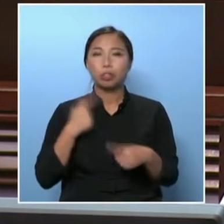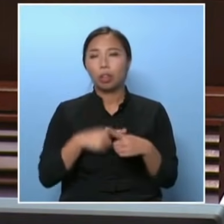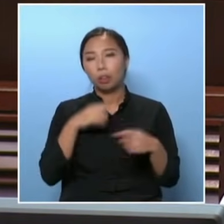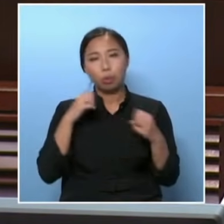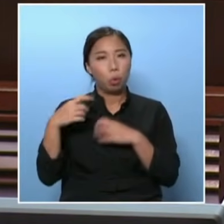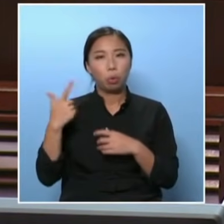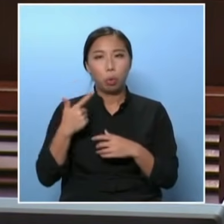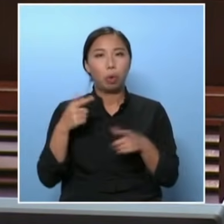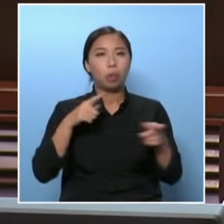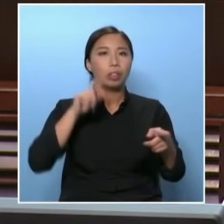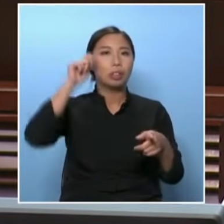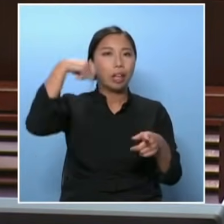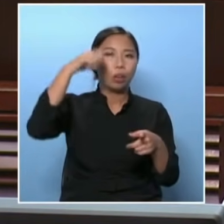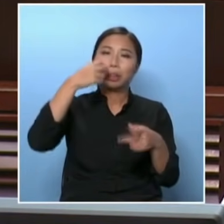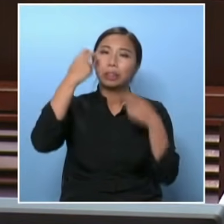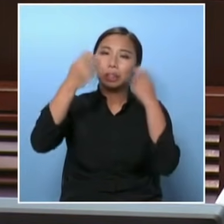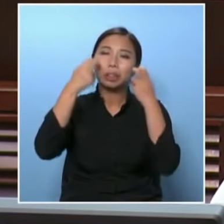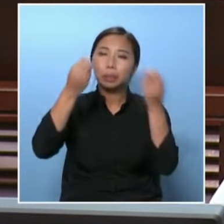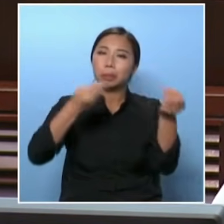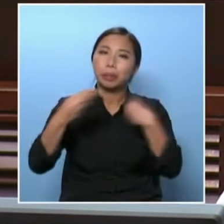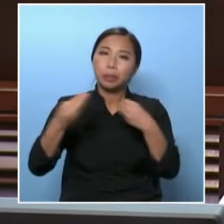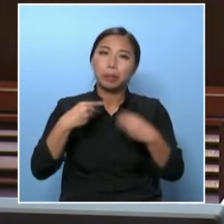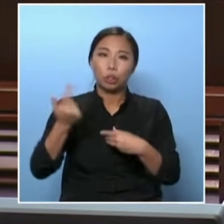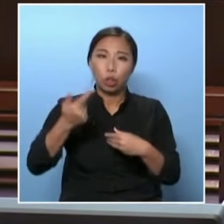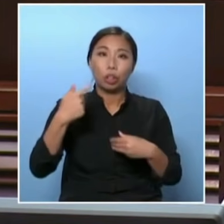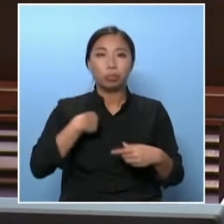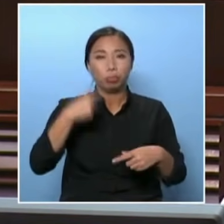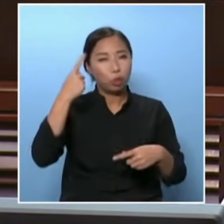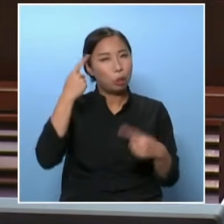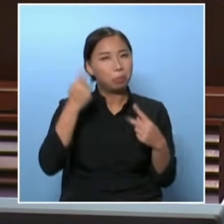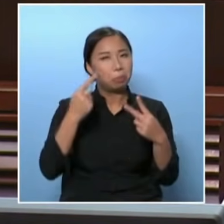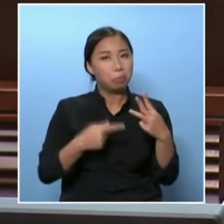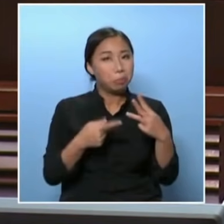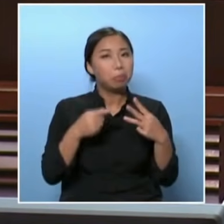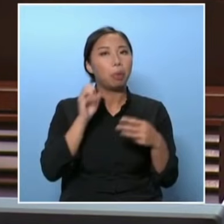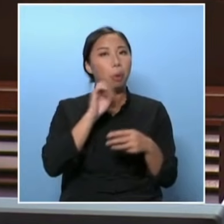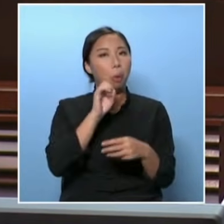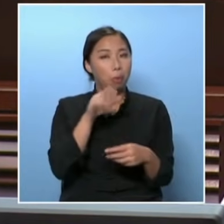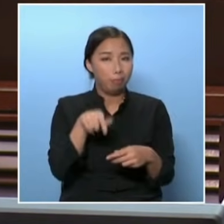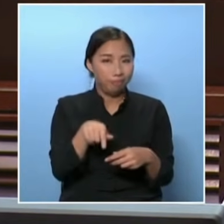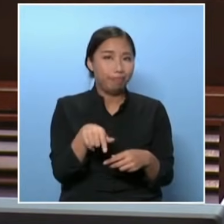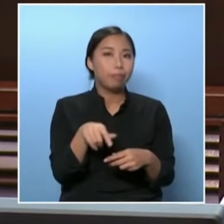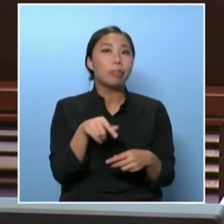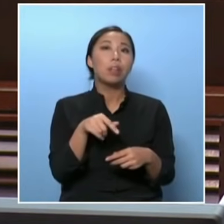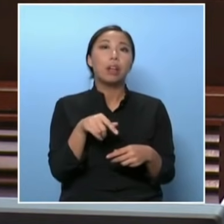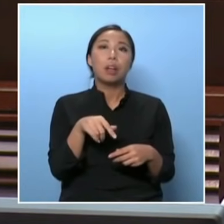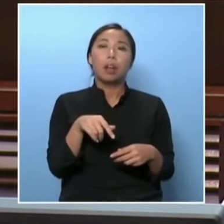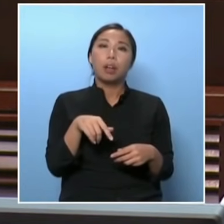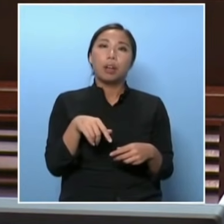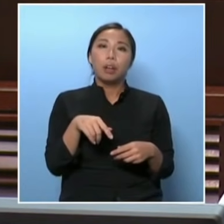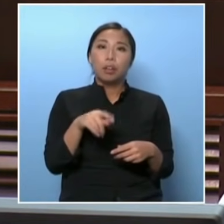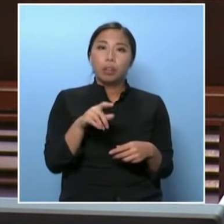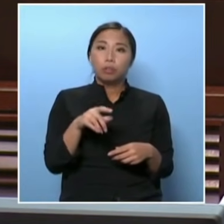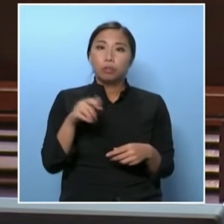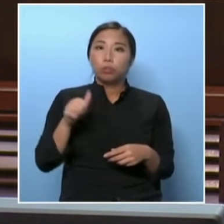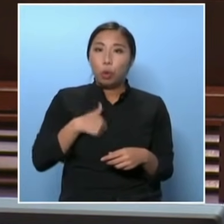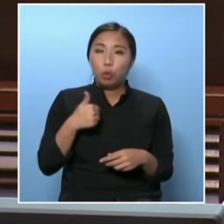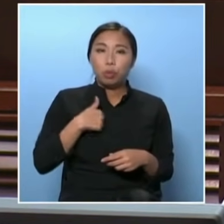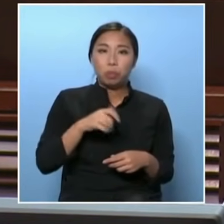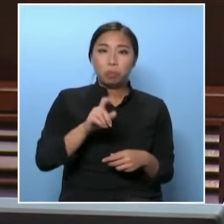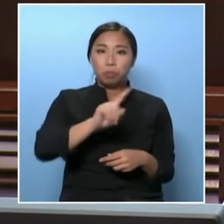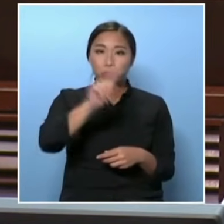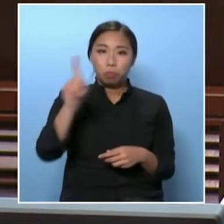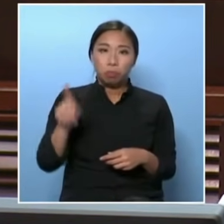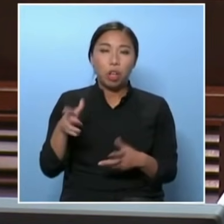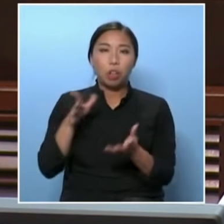會亦都好多意見。我想講幾點就係、是，無論係有幾多位個別嘅老師專業失德